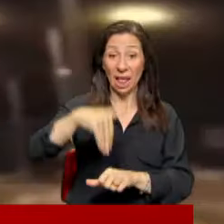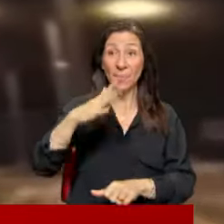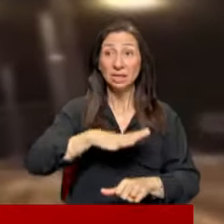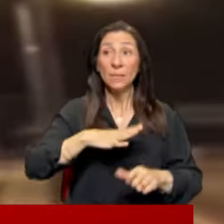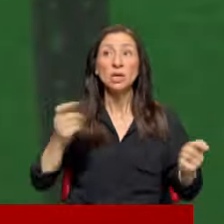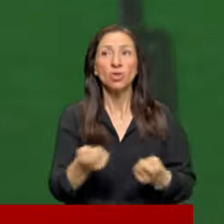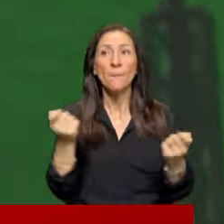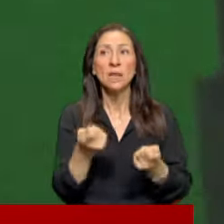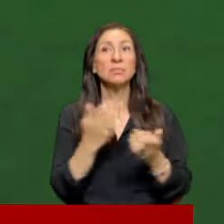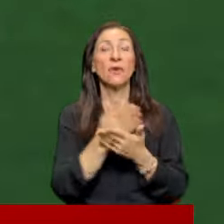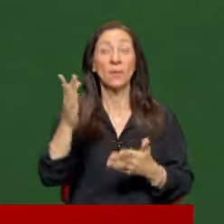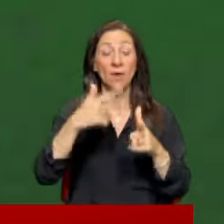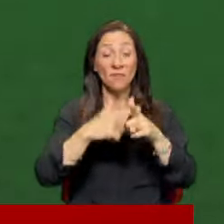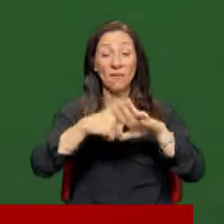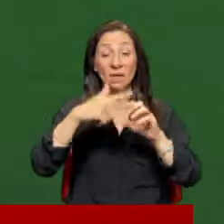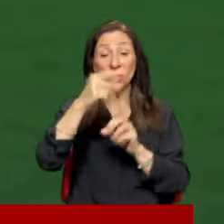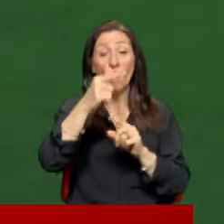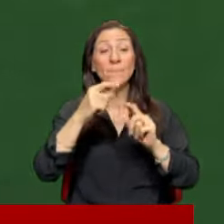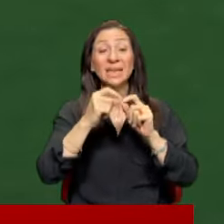sürüyor fetöcüler